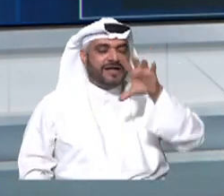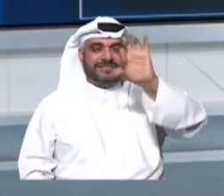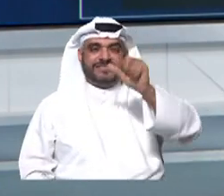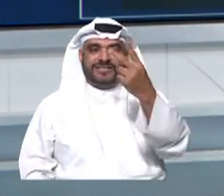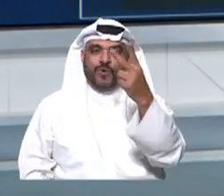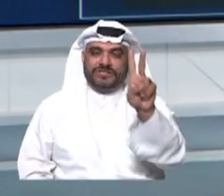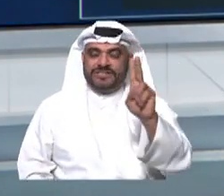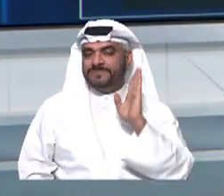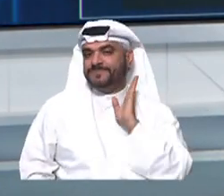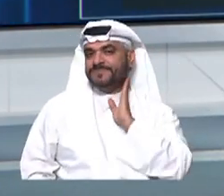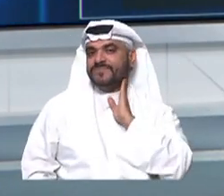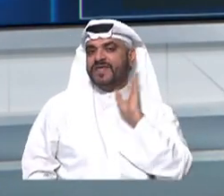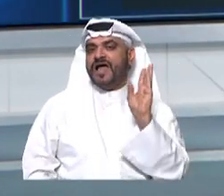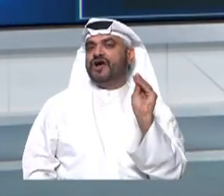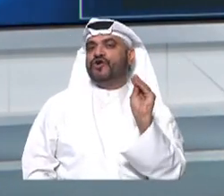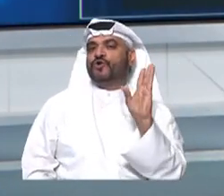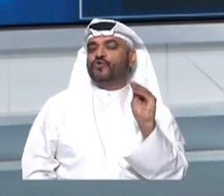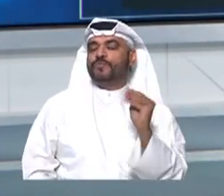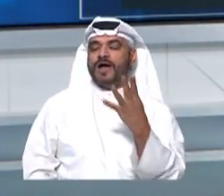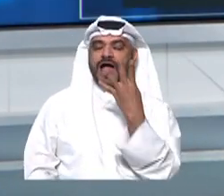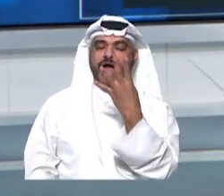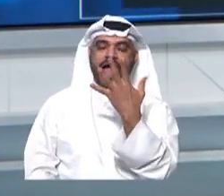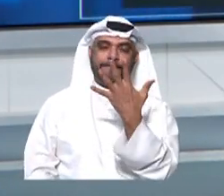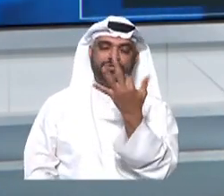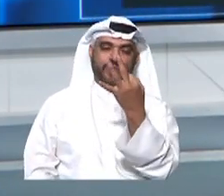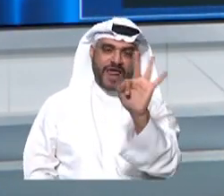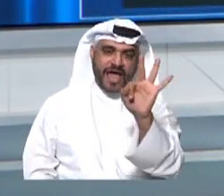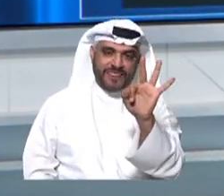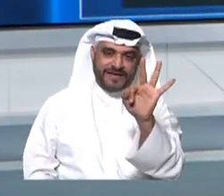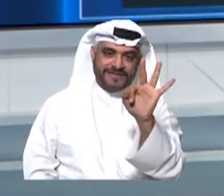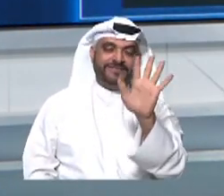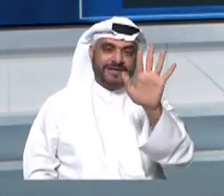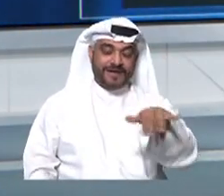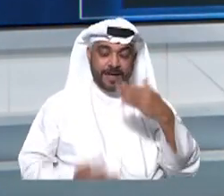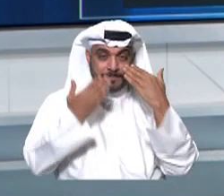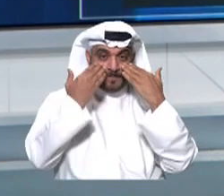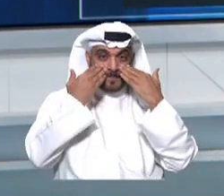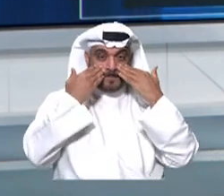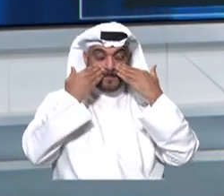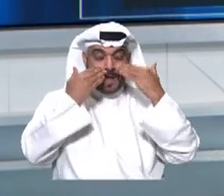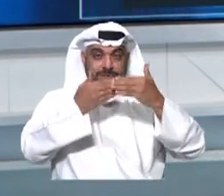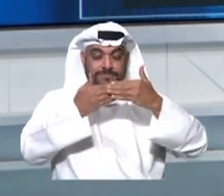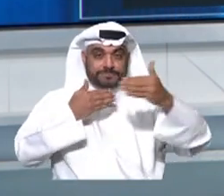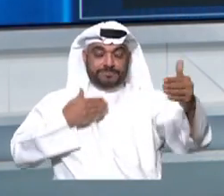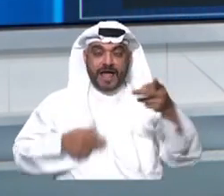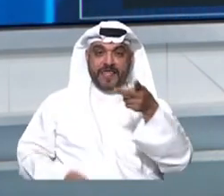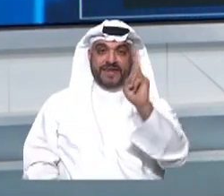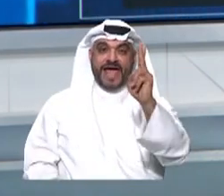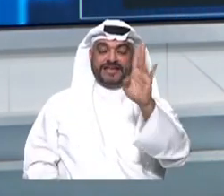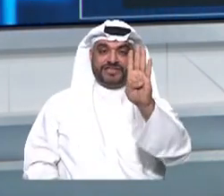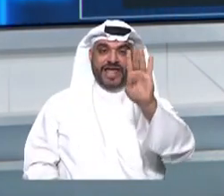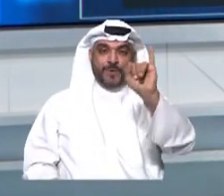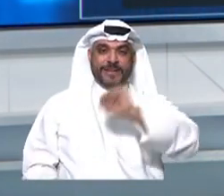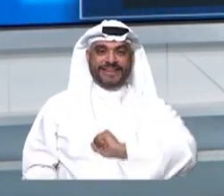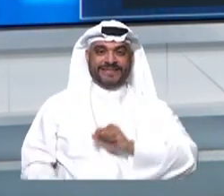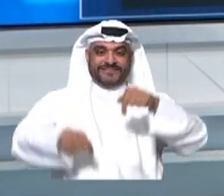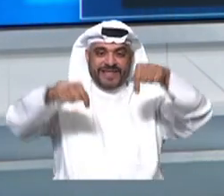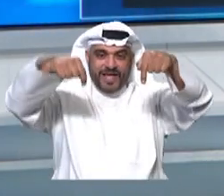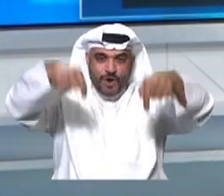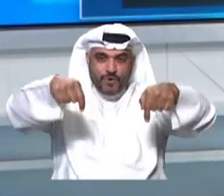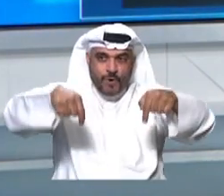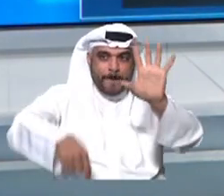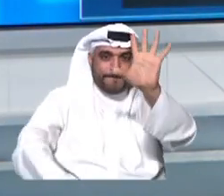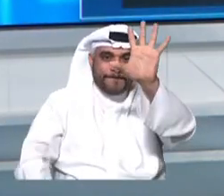نسبية 35%، الرؤية الأفقية جيدة تزيد عن 12 كيلو. ليلة أجوانا معتدلة وأيضا الرياح شمالية